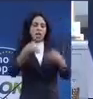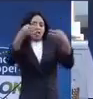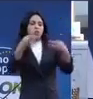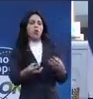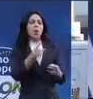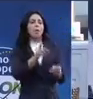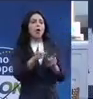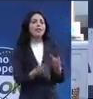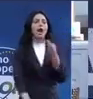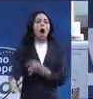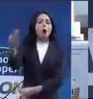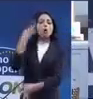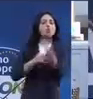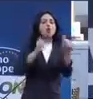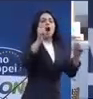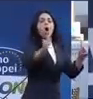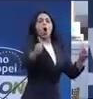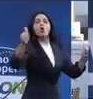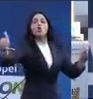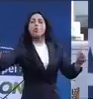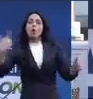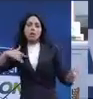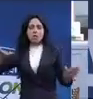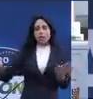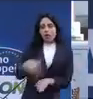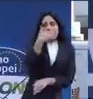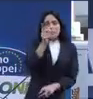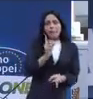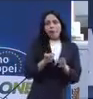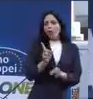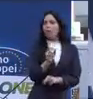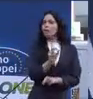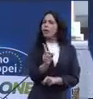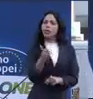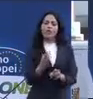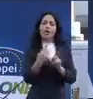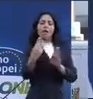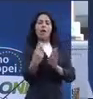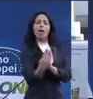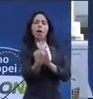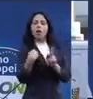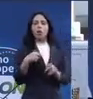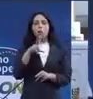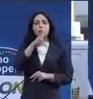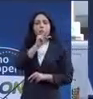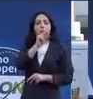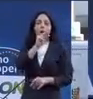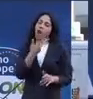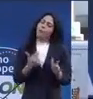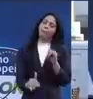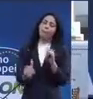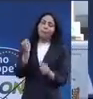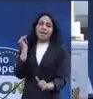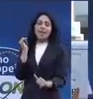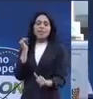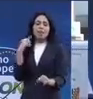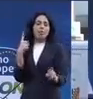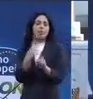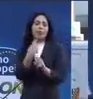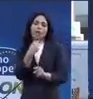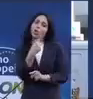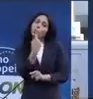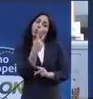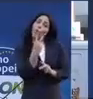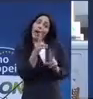occupa di voi non c'è un modo di scappare da questo prima di iniziare a parlare io devo dire due cose